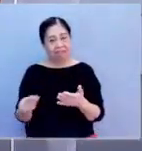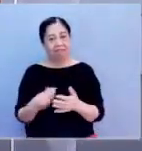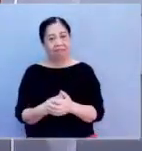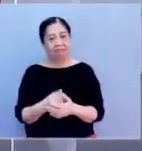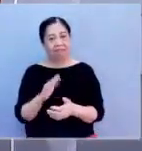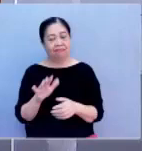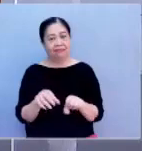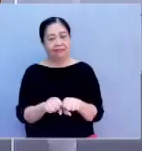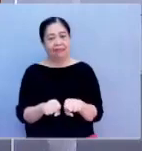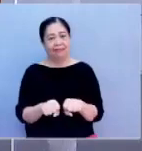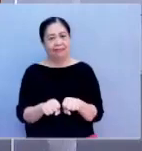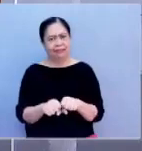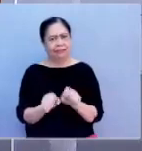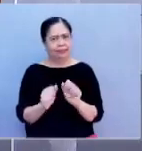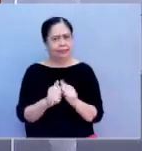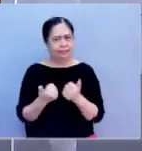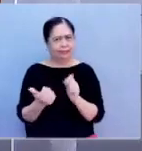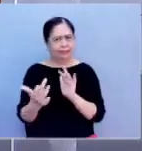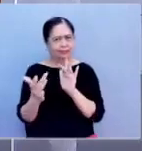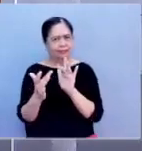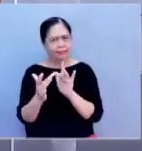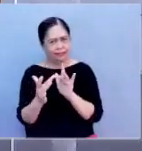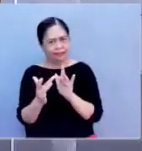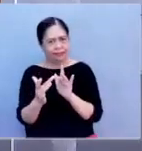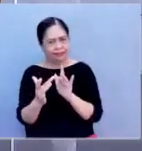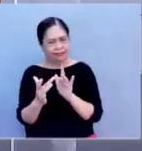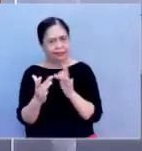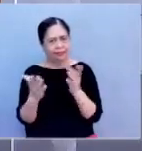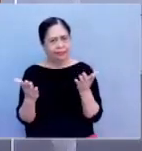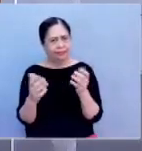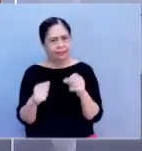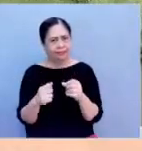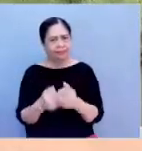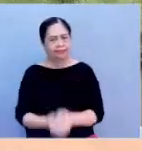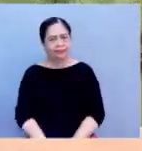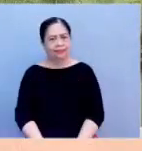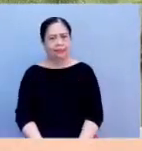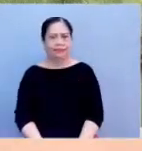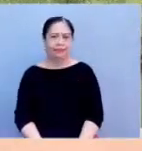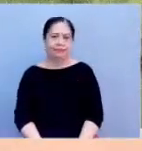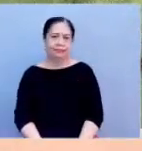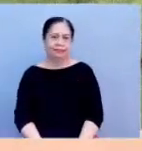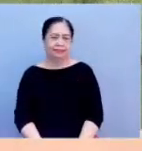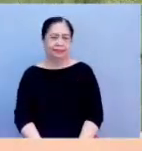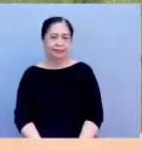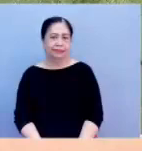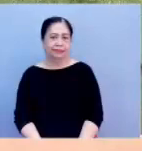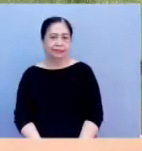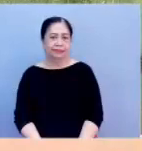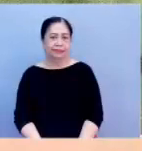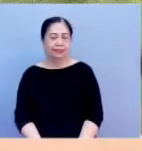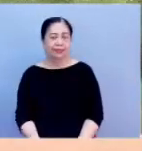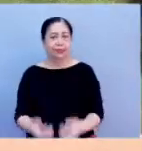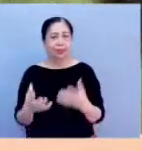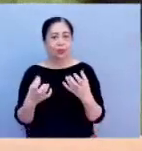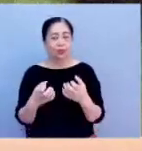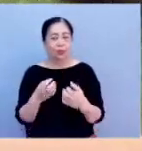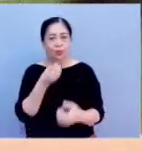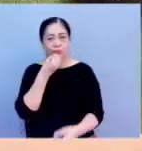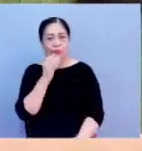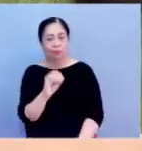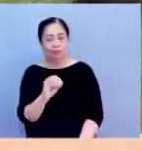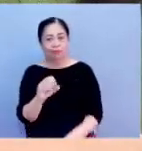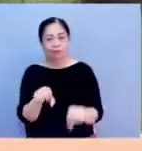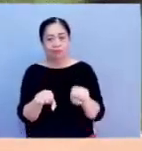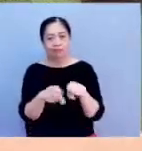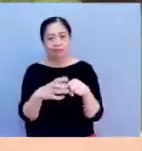sapatos mo. Paano ka ba nila makukontak? Saan ka nila pwedeng mahanap? Sa ano po, sa mga gusto pong umorder ng aking produkto,